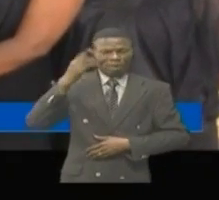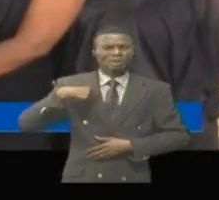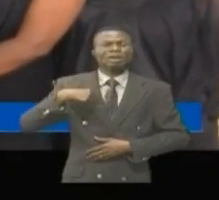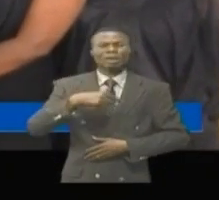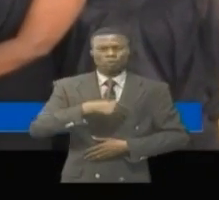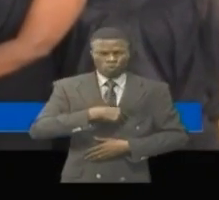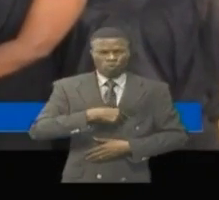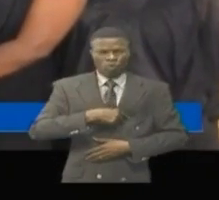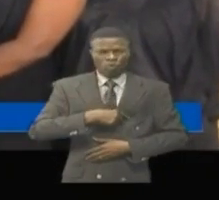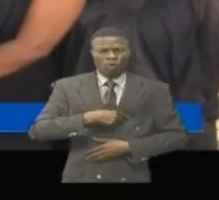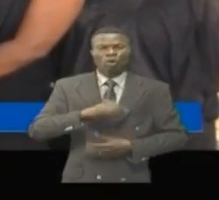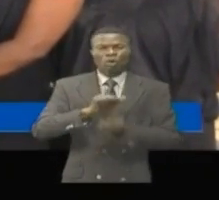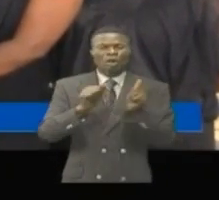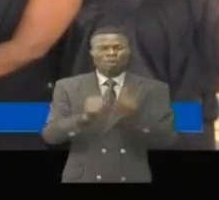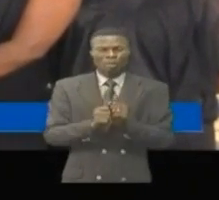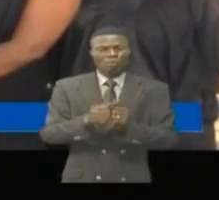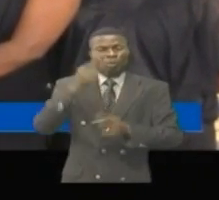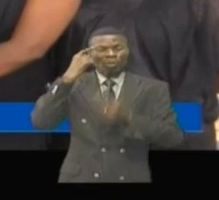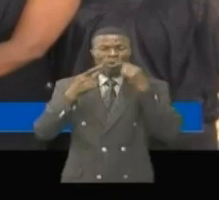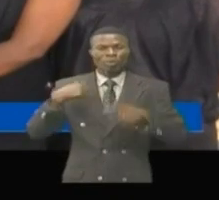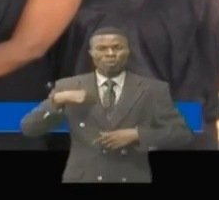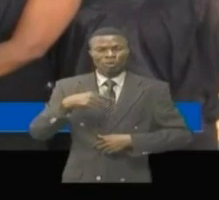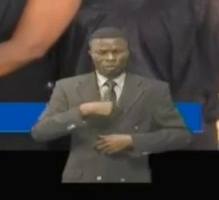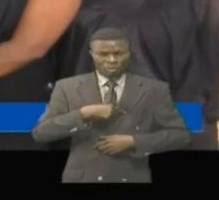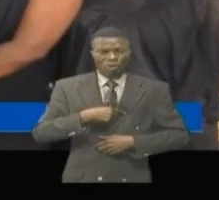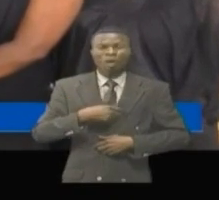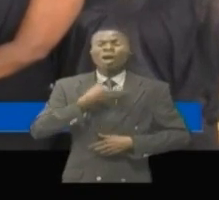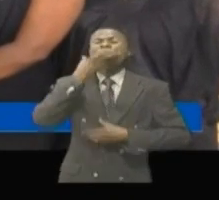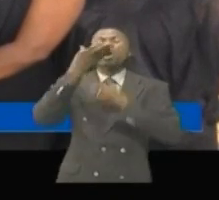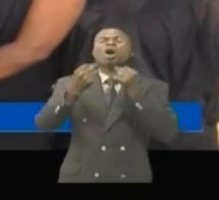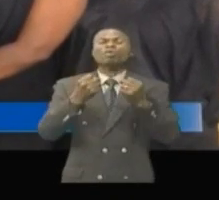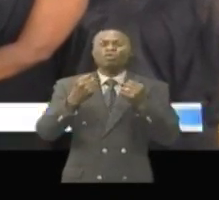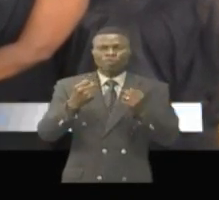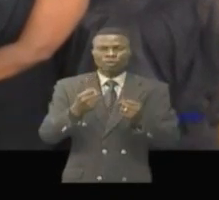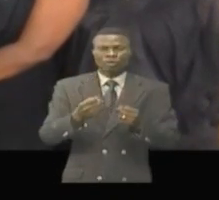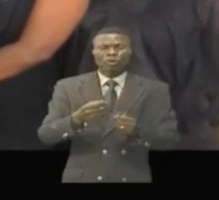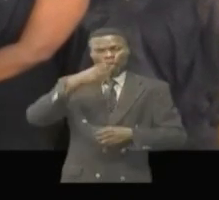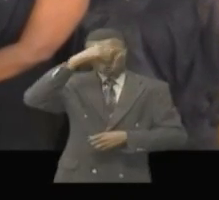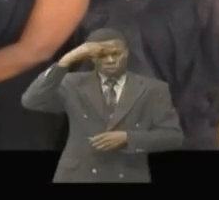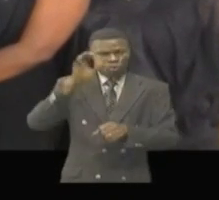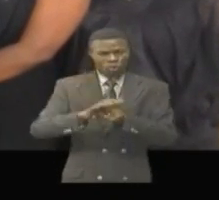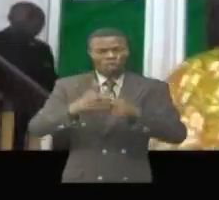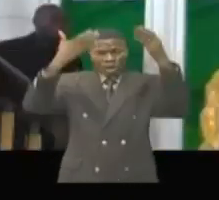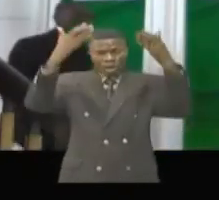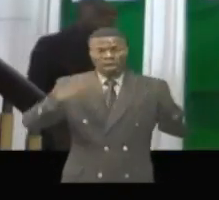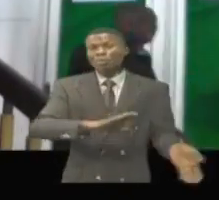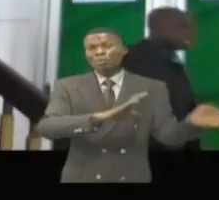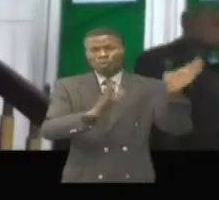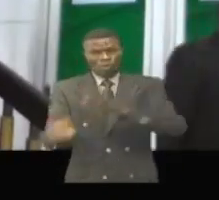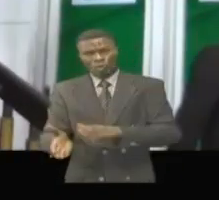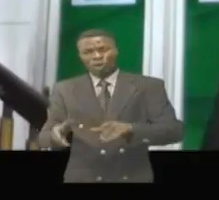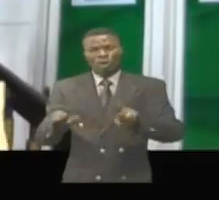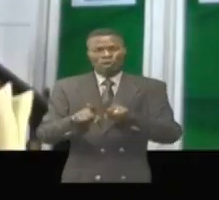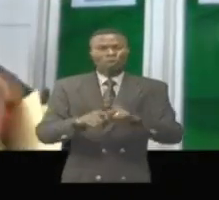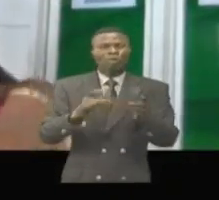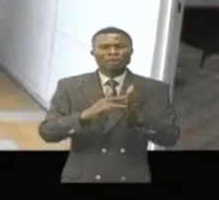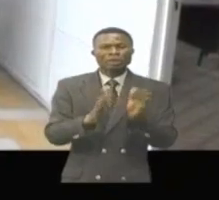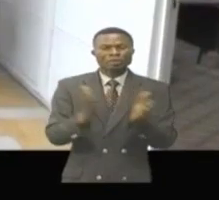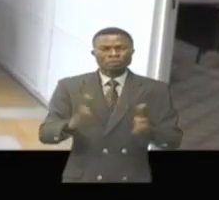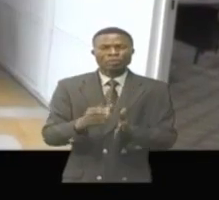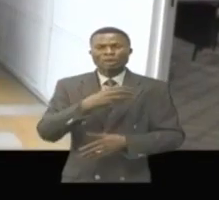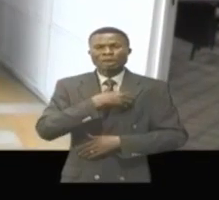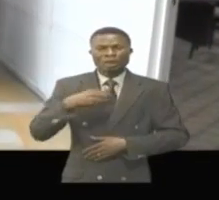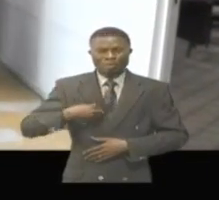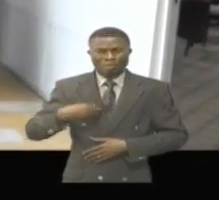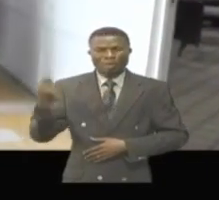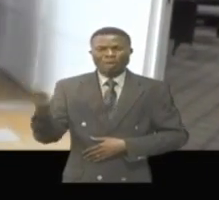notre cri. Nous sommes en train de crier parce que nous savons que ce n'est pas le cri que le mur de Jéricho était tombé. Les mouvements des femmes des 26 provinces,